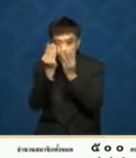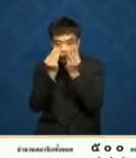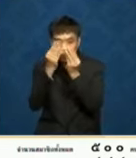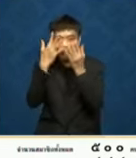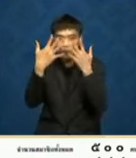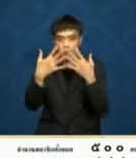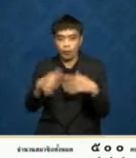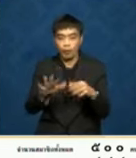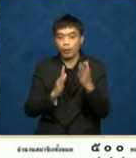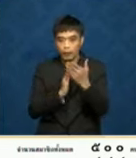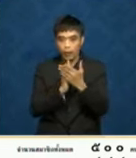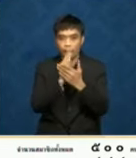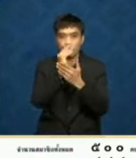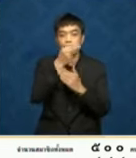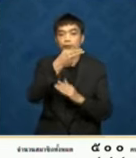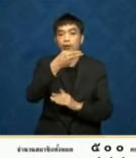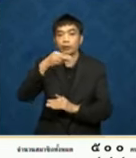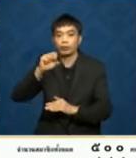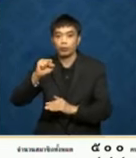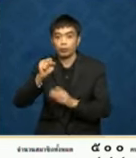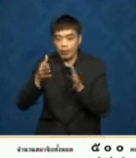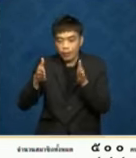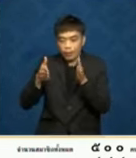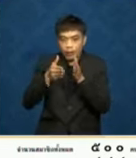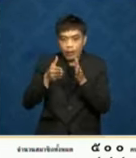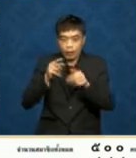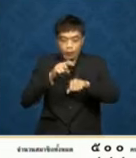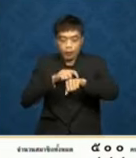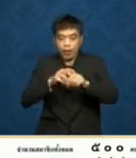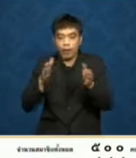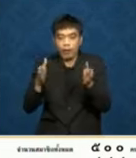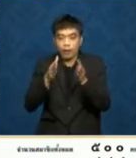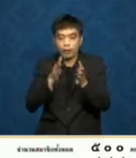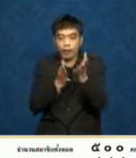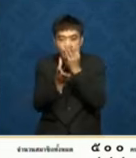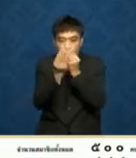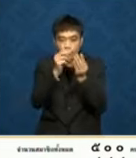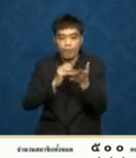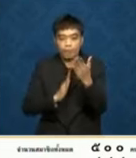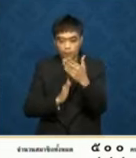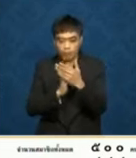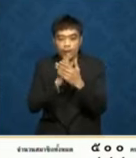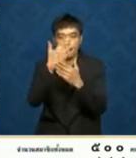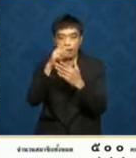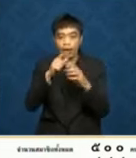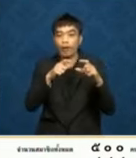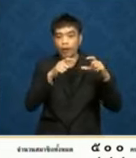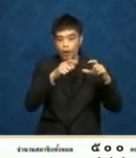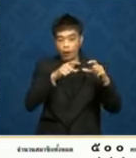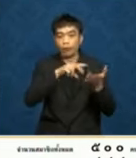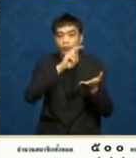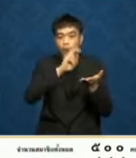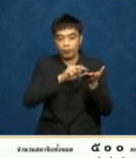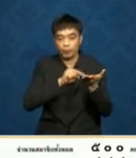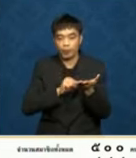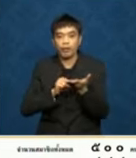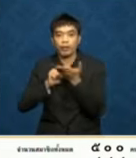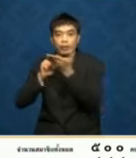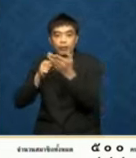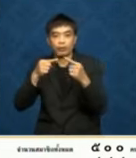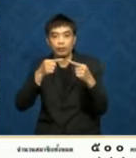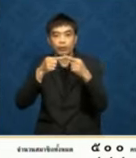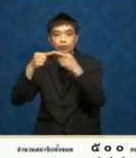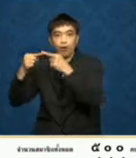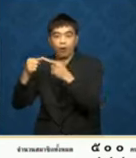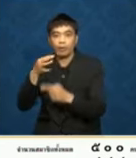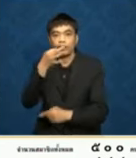ารหลก gauge ก็สามารถจะเอา credit bank ไปต่อยอด ในเรื่องขก